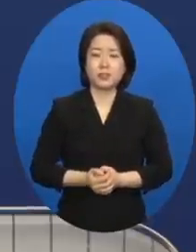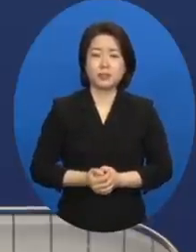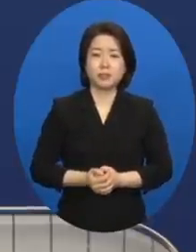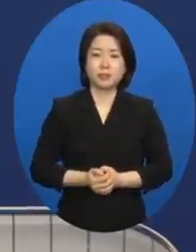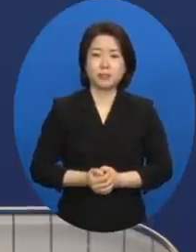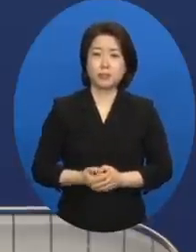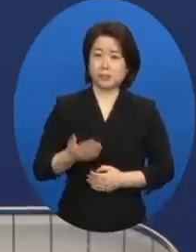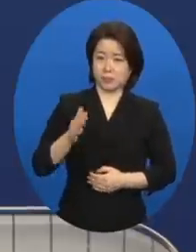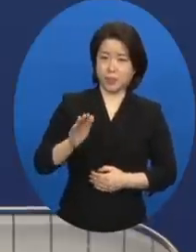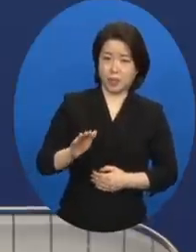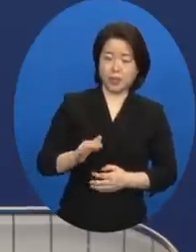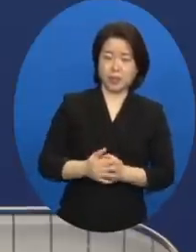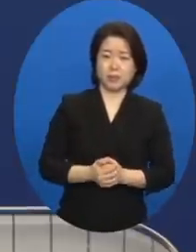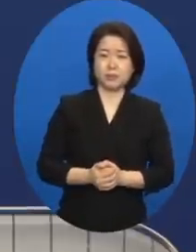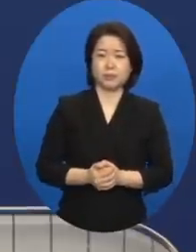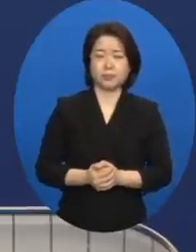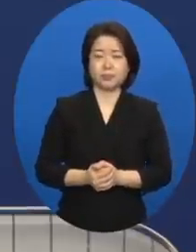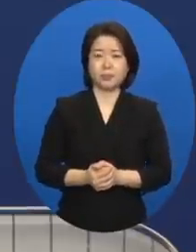근데